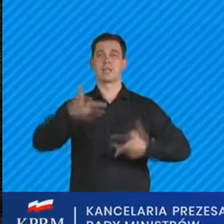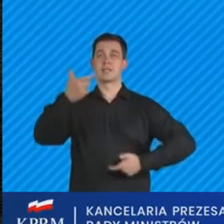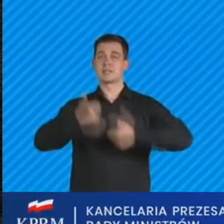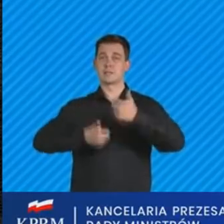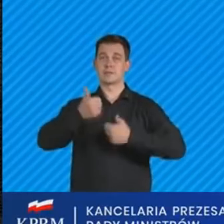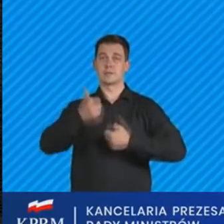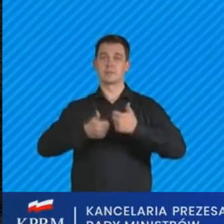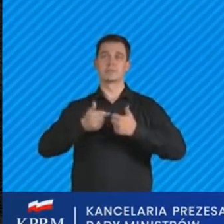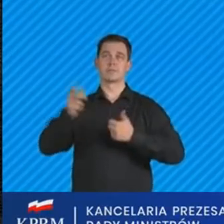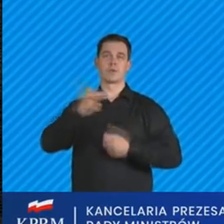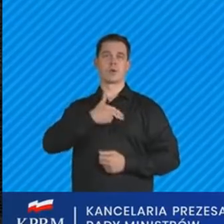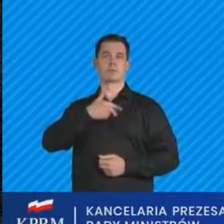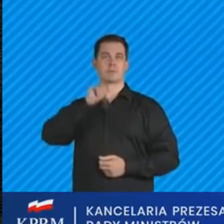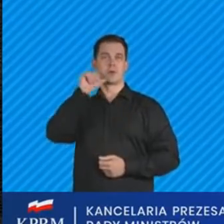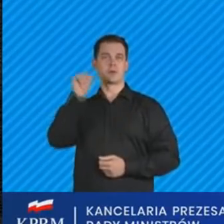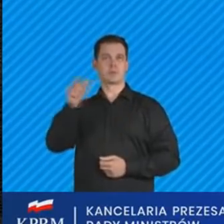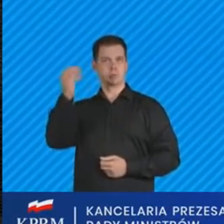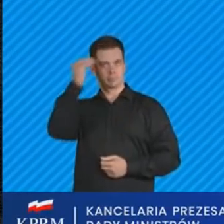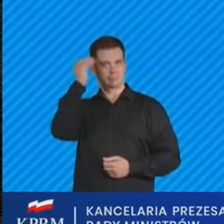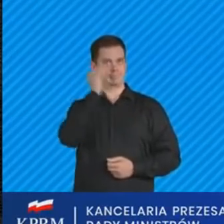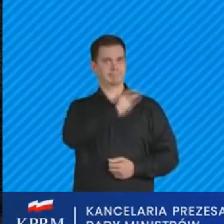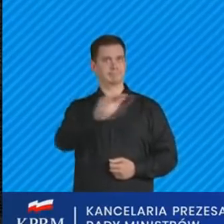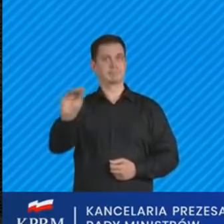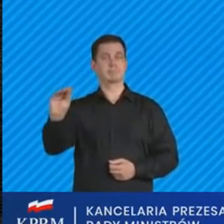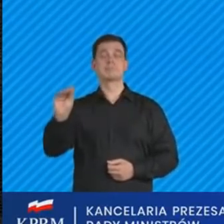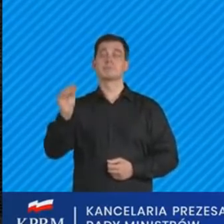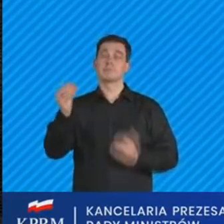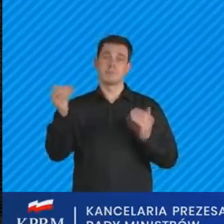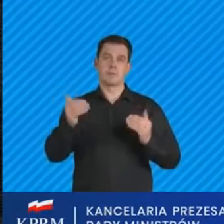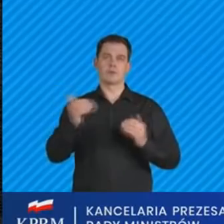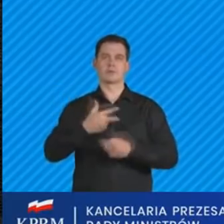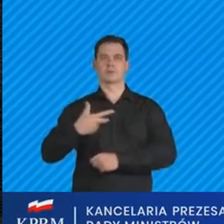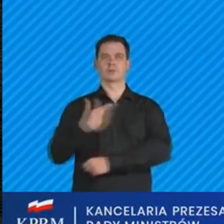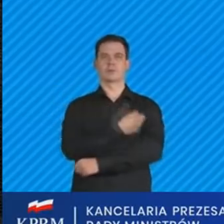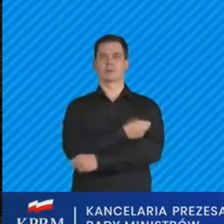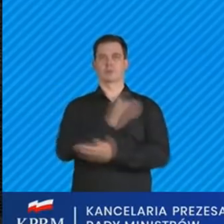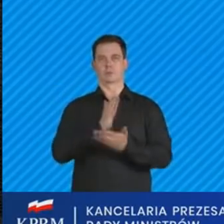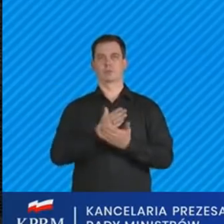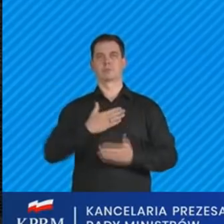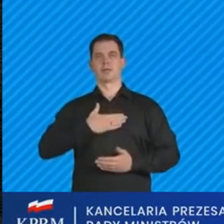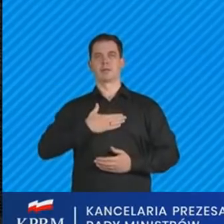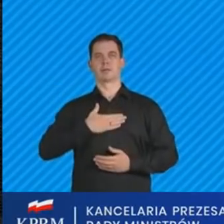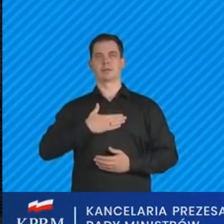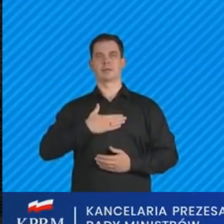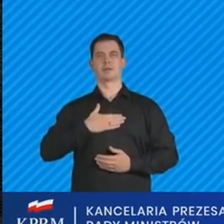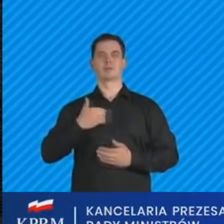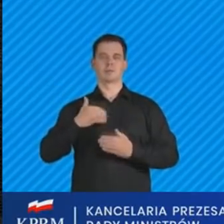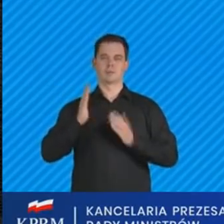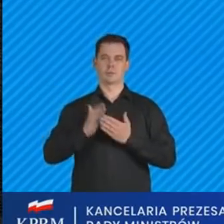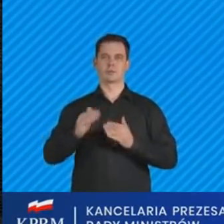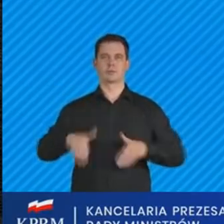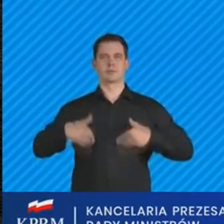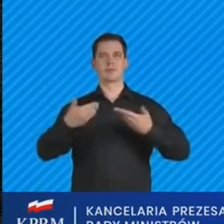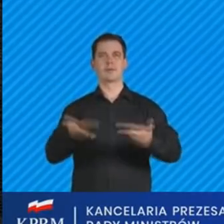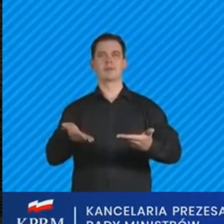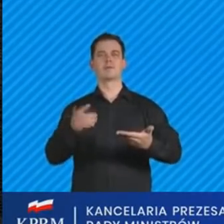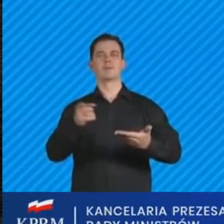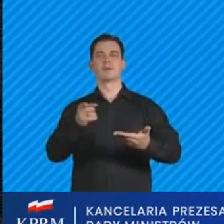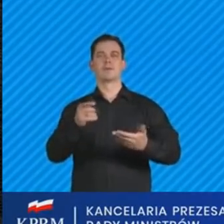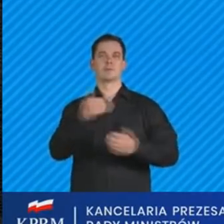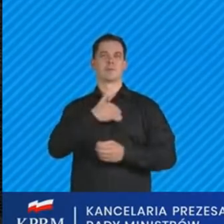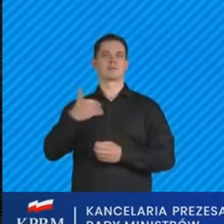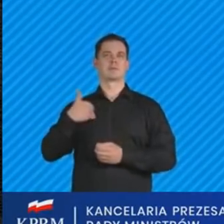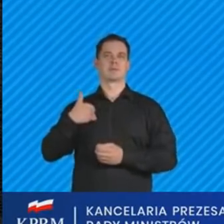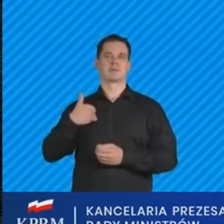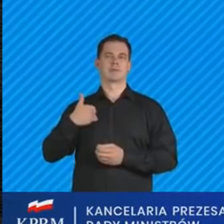jak komisja europejska poinformowała może być już ta pierwsza szczepionka do której wejściówkę polska